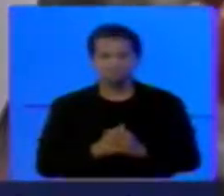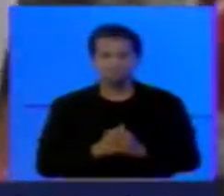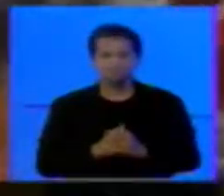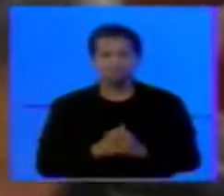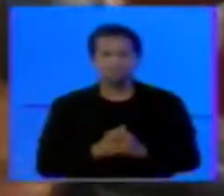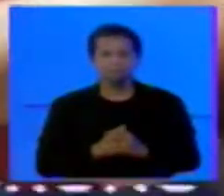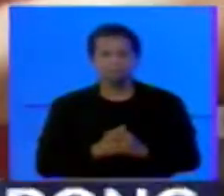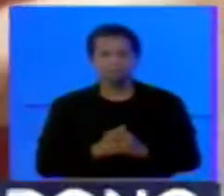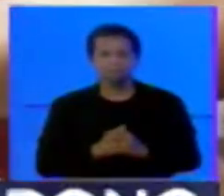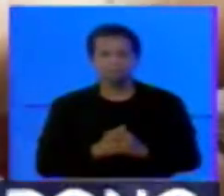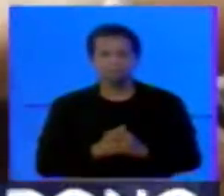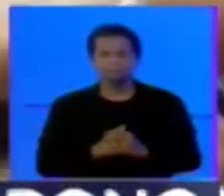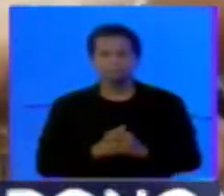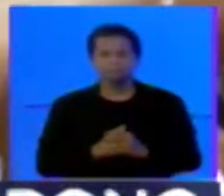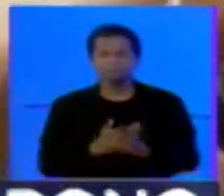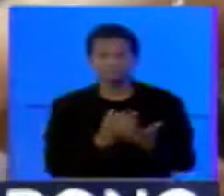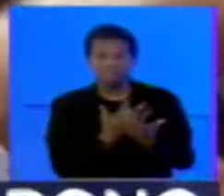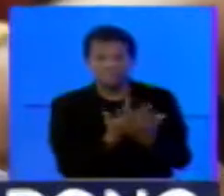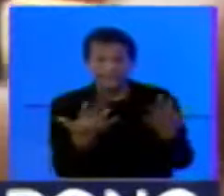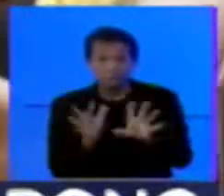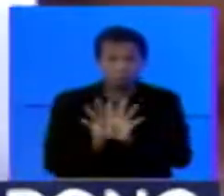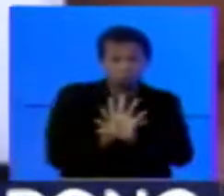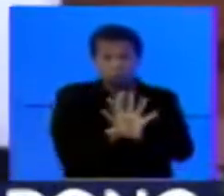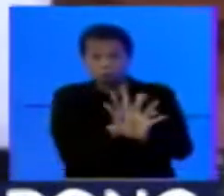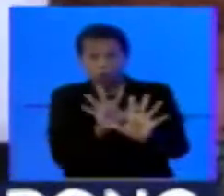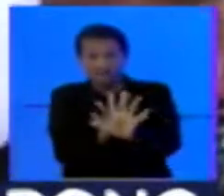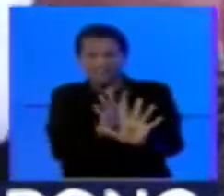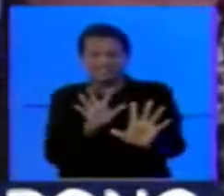Ratusan orang berdesakan berebut antrean bantuan sosial tunai.